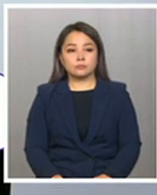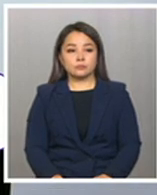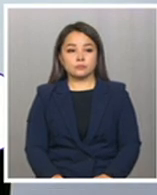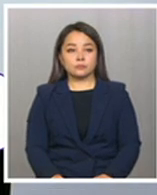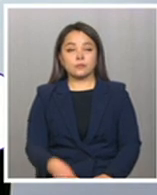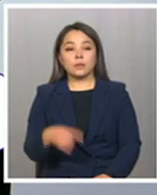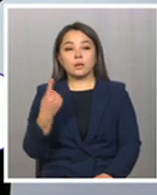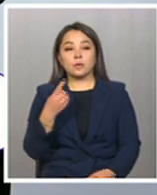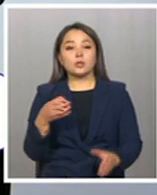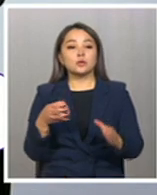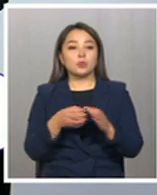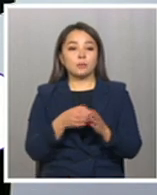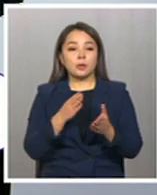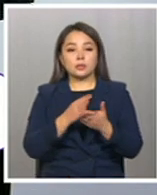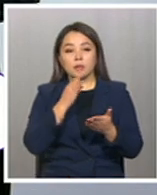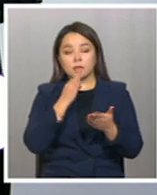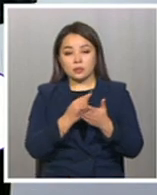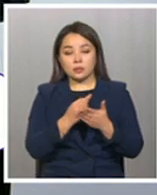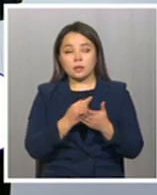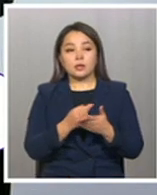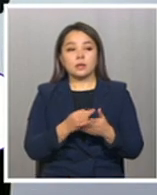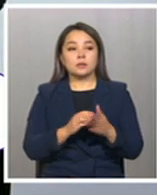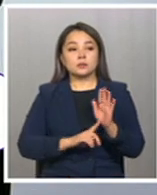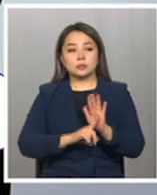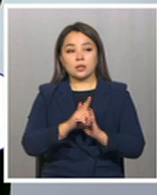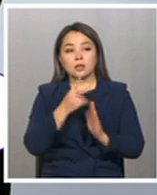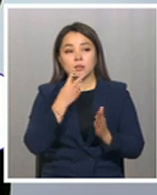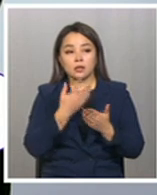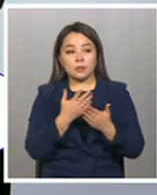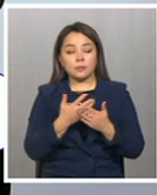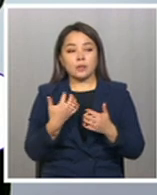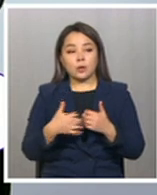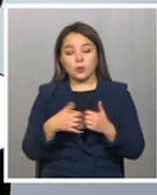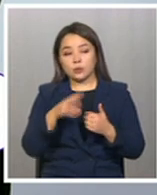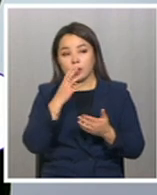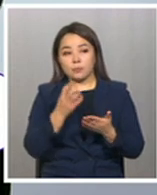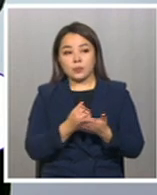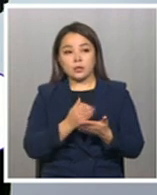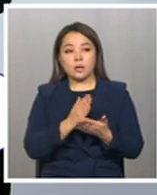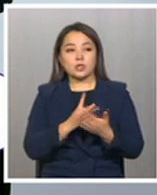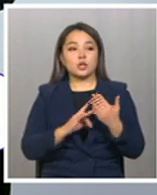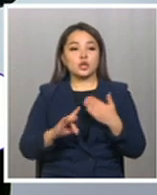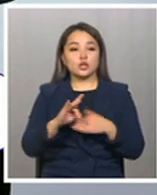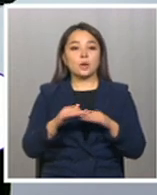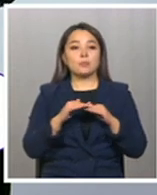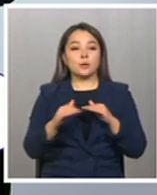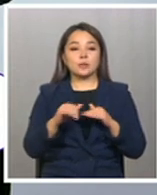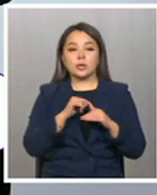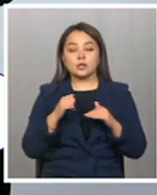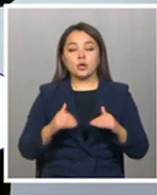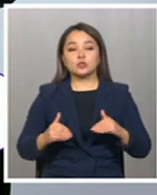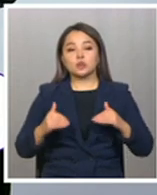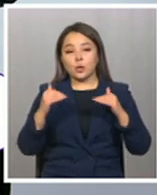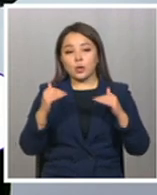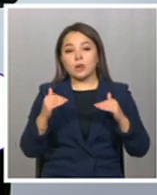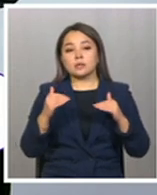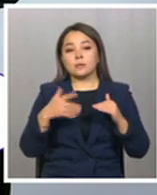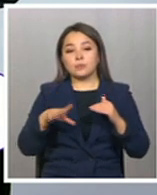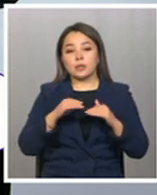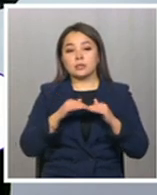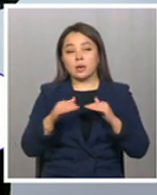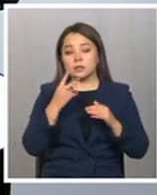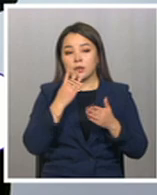Бірінші топ, яғни бірінші топқа жан басына шаққандағы орташа табысы мен республикалық деңгейдегі ең жоғарғы деңгей тән